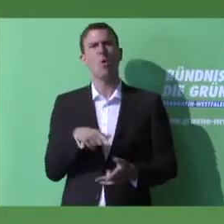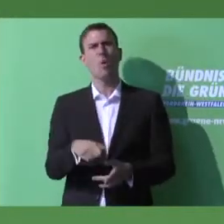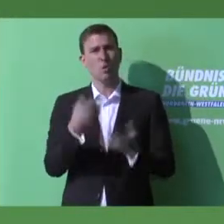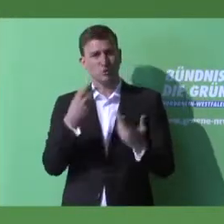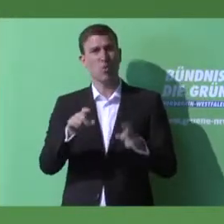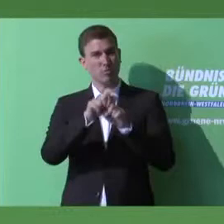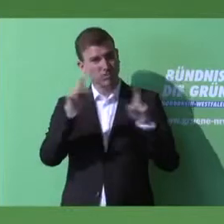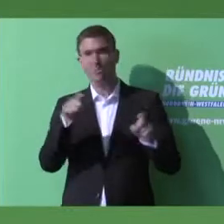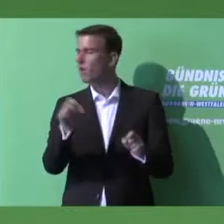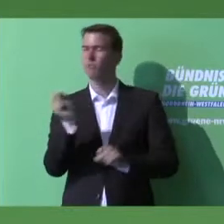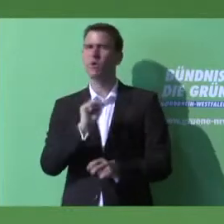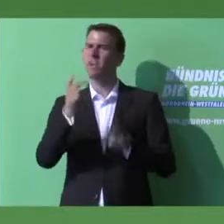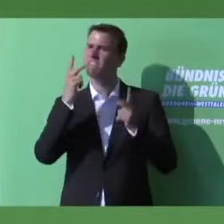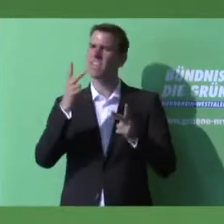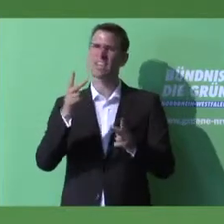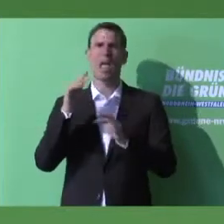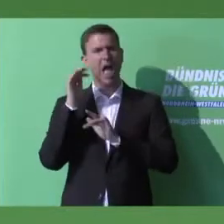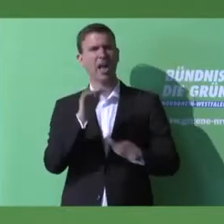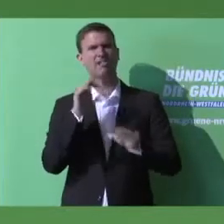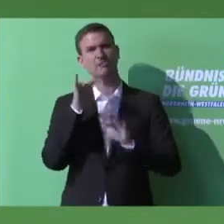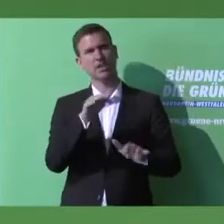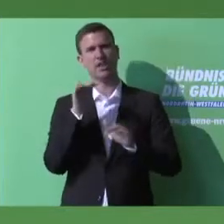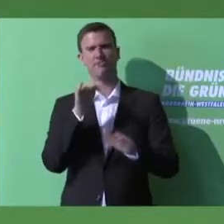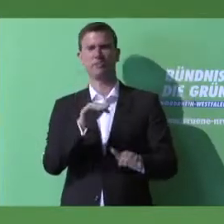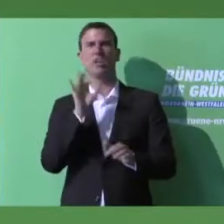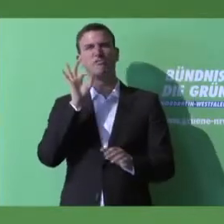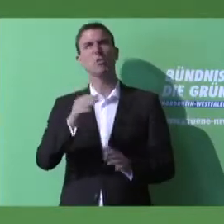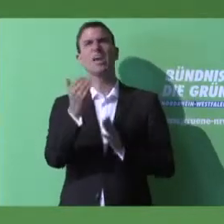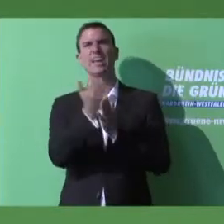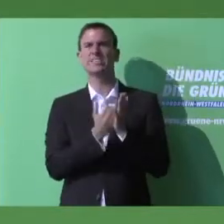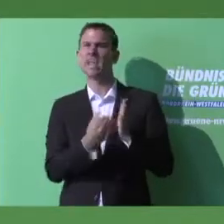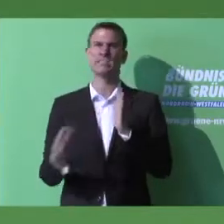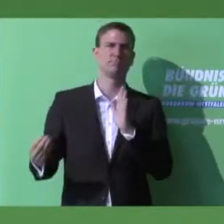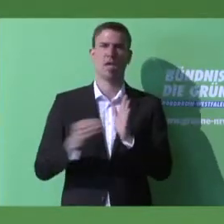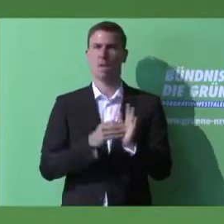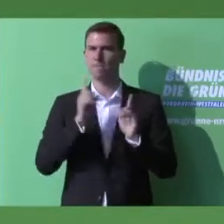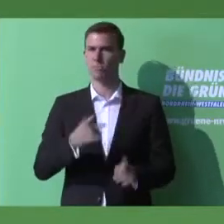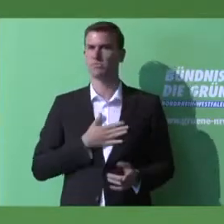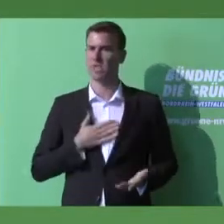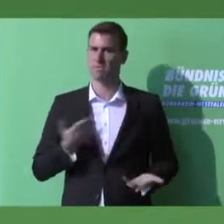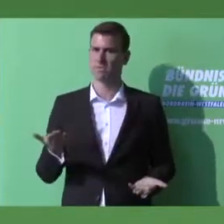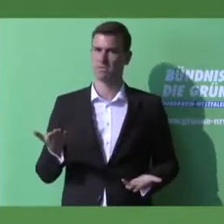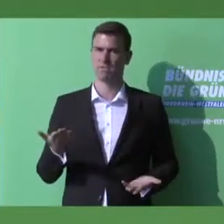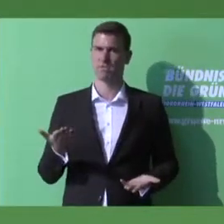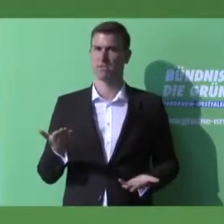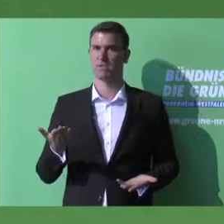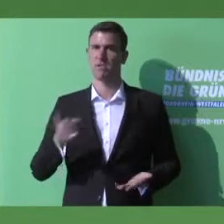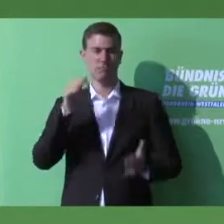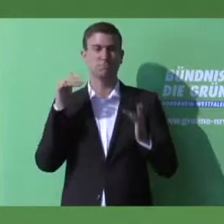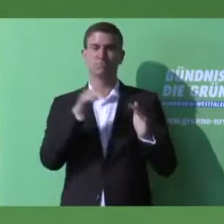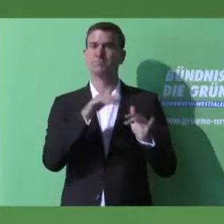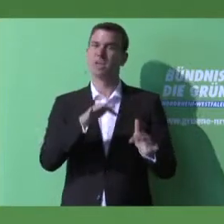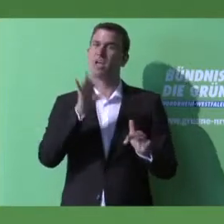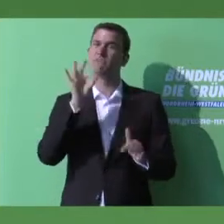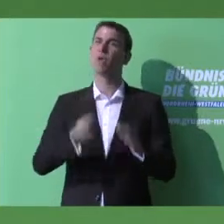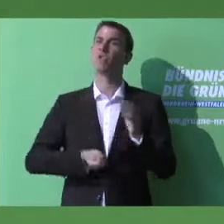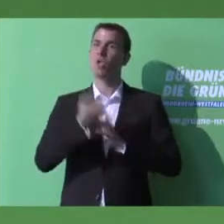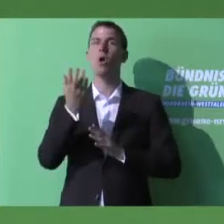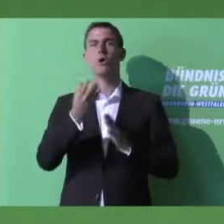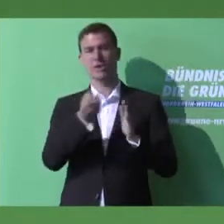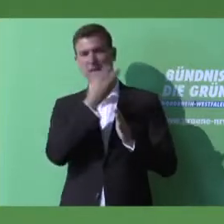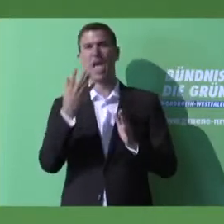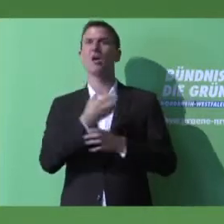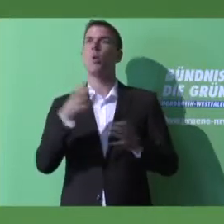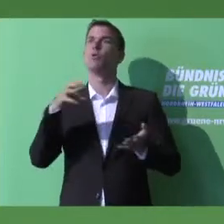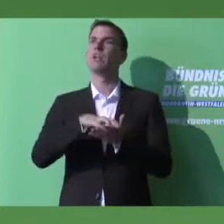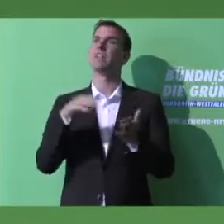die müssen endlich Einfluss finden in die Gesetzgebung. Sie müssen Eingang finden in einen neuen Wohlstandsindikator.